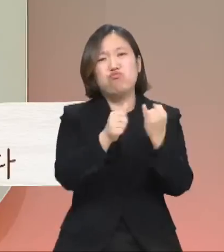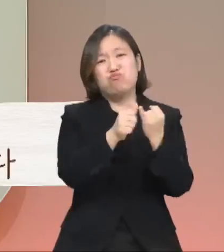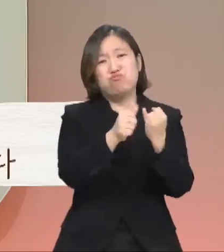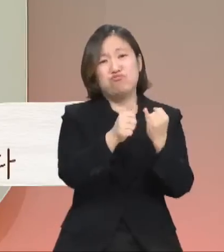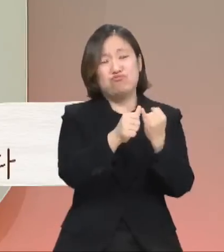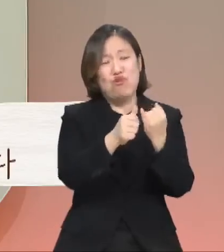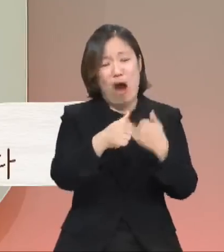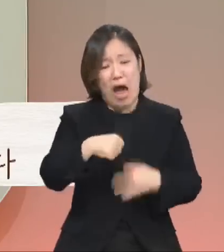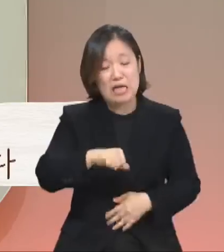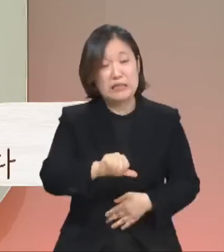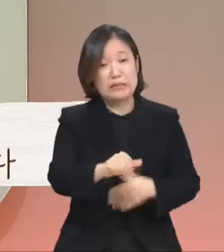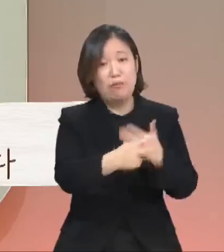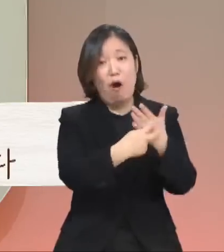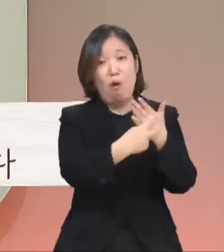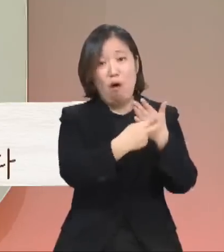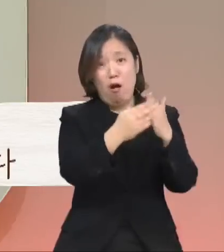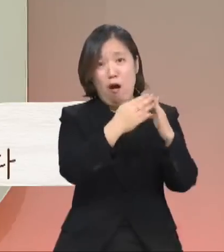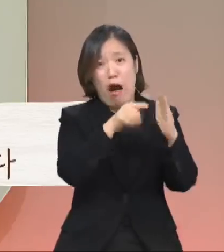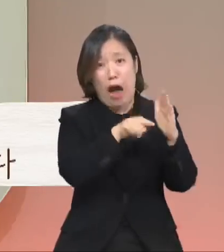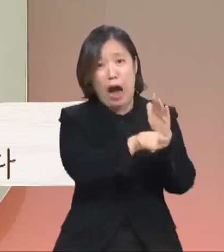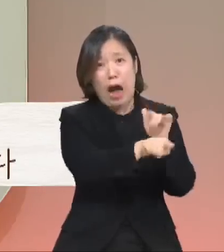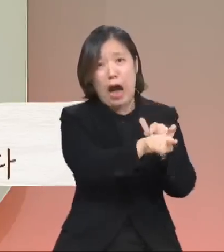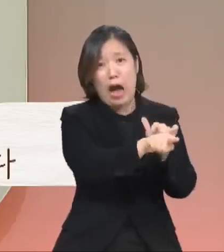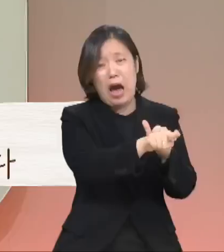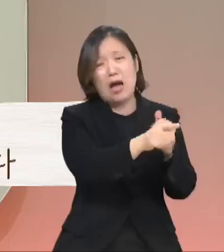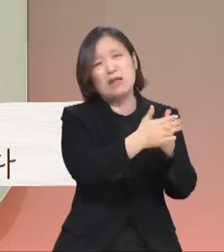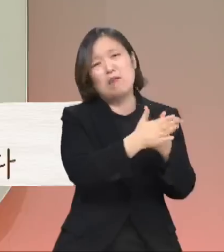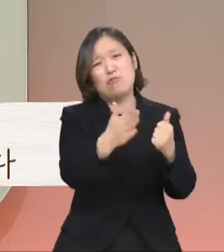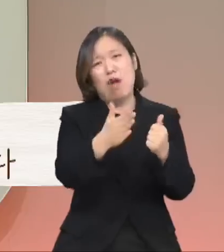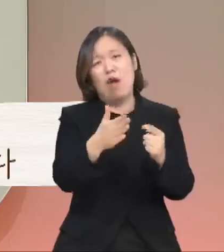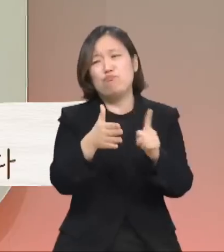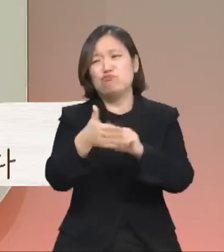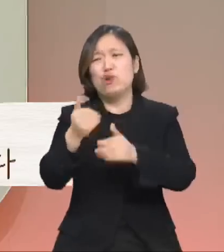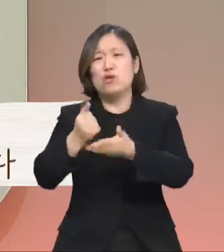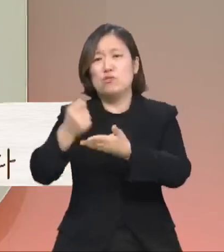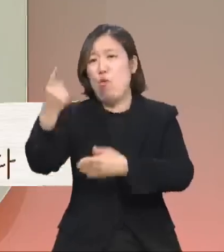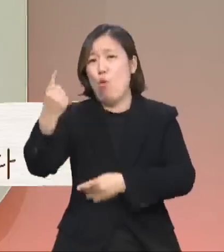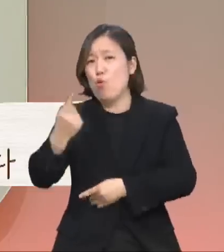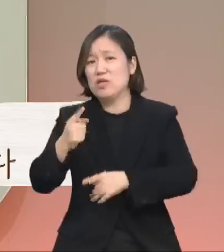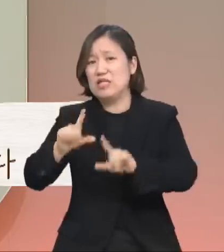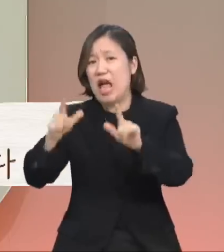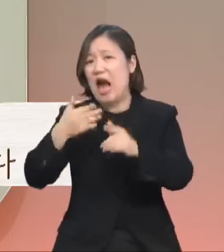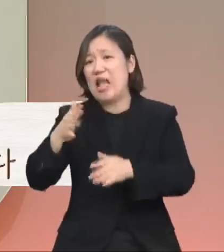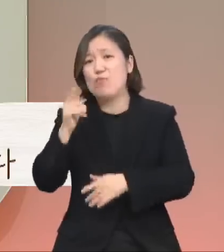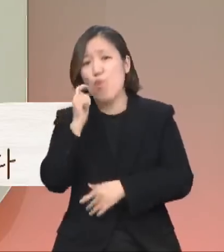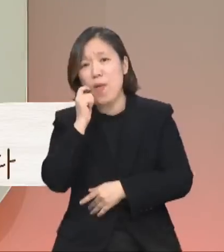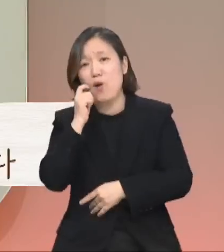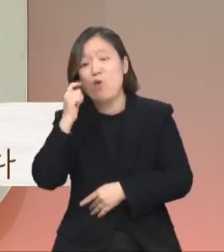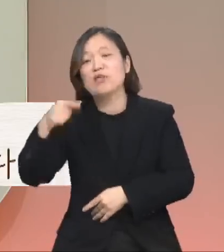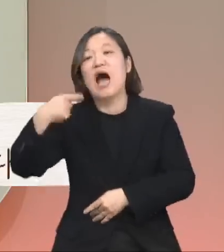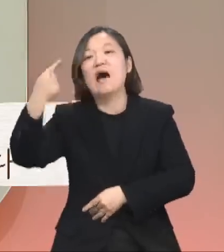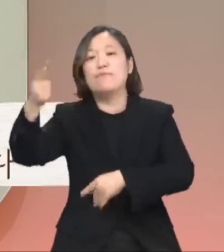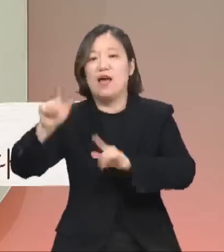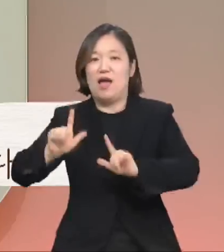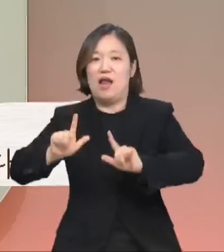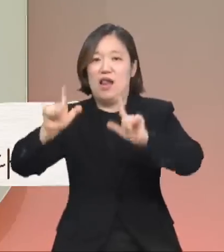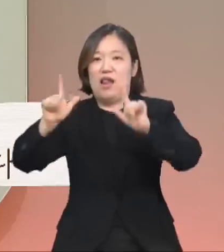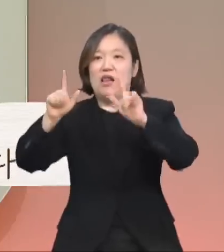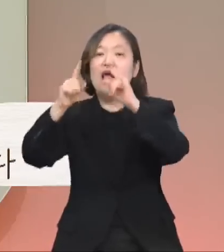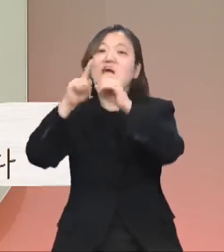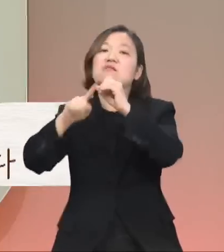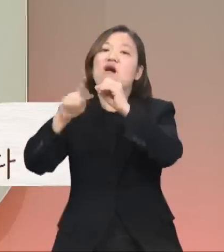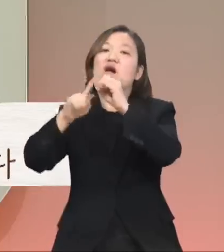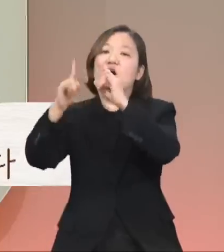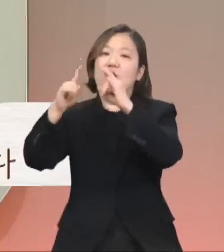가야 했기 때문에 부처님 오신 날 법회가 끝나고 다음날에 저를 갔습니다